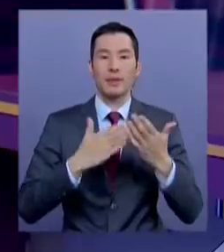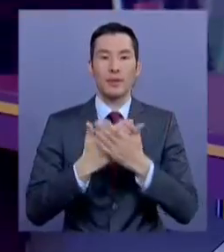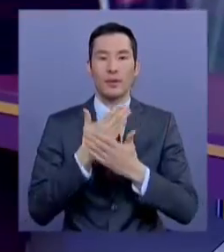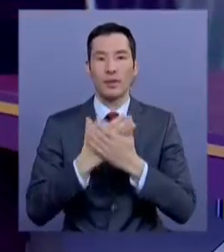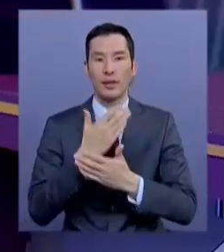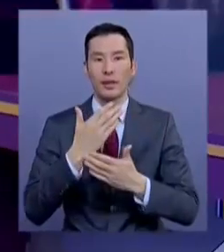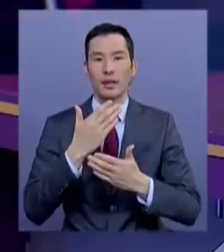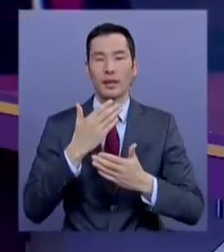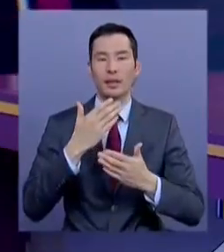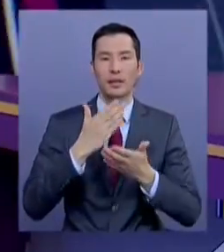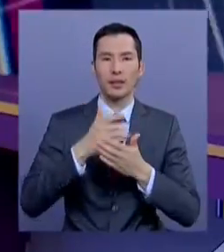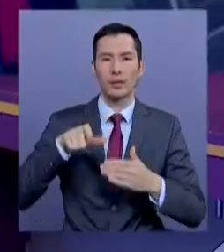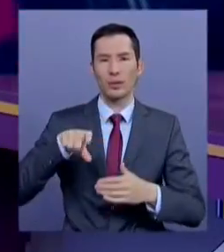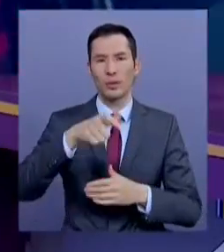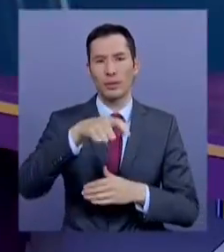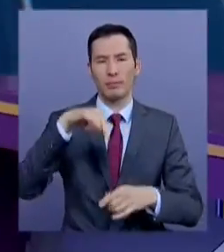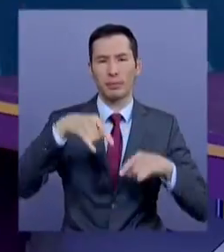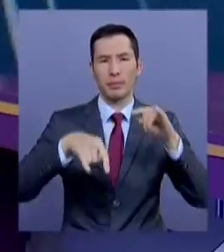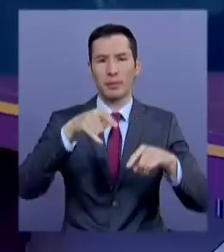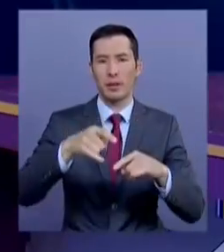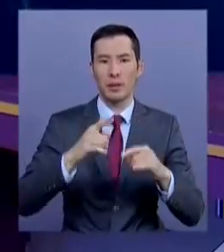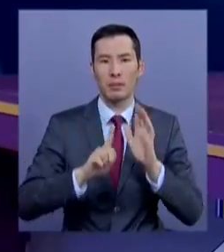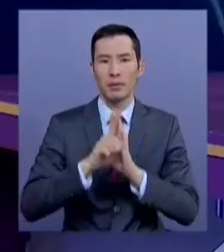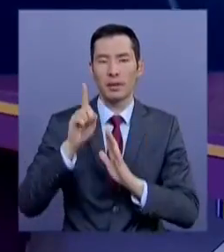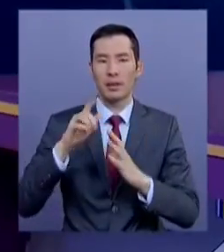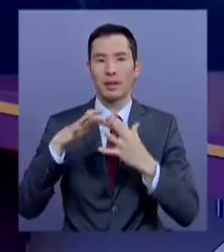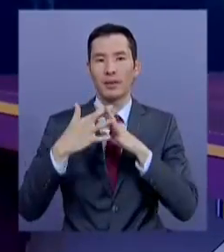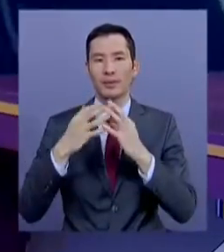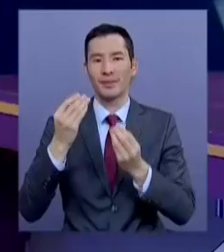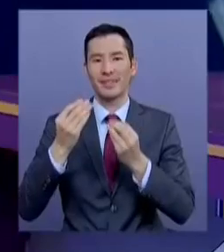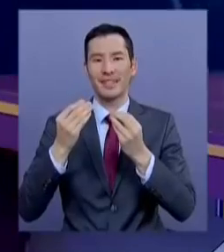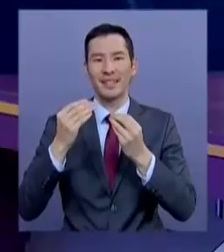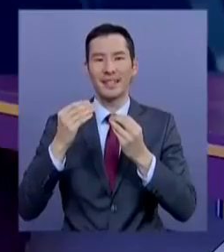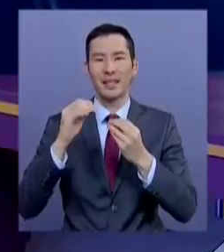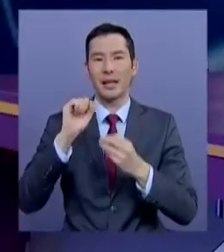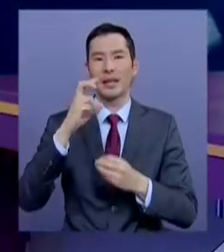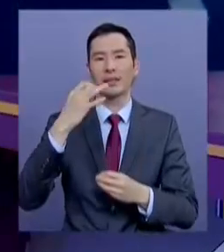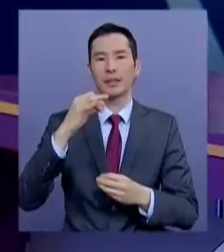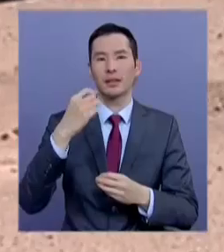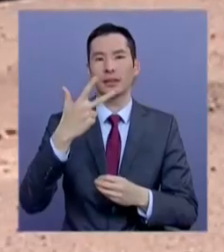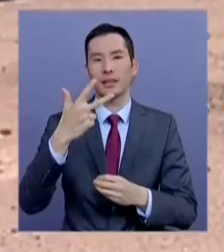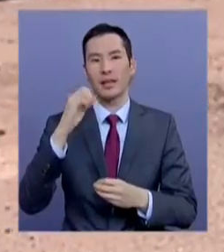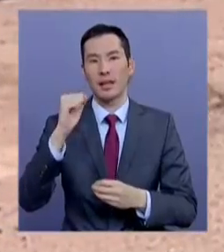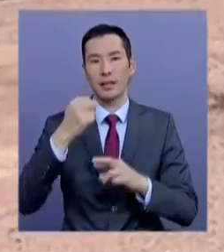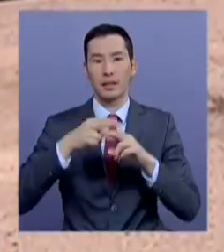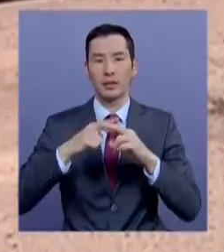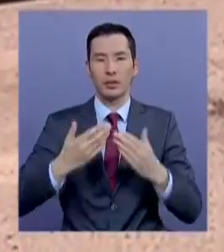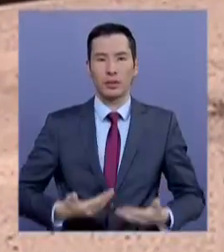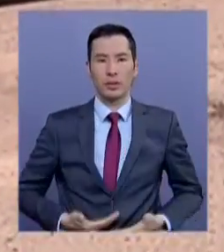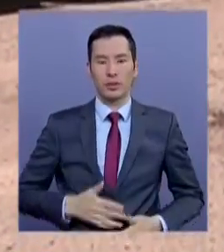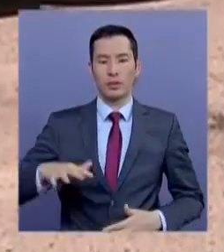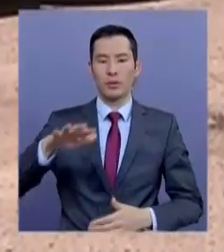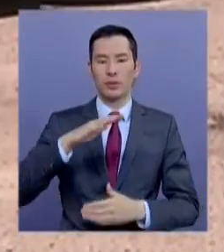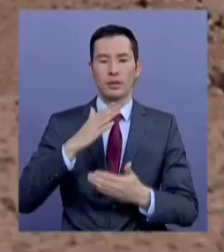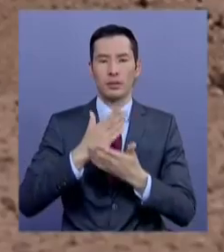шұрық тесік жол мен тозығы жеткен ойын алаңға Әуезов ауданына қарасты Ақсай 3А шағын аудан тұрғындары жауапты